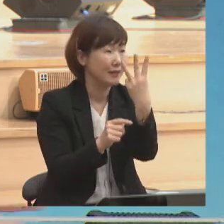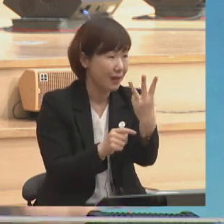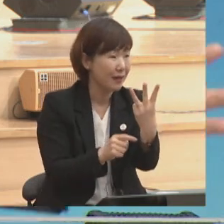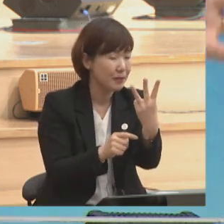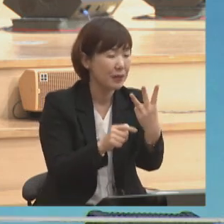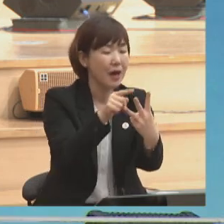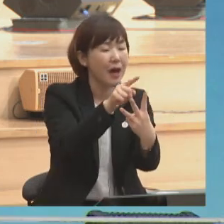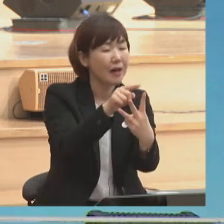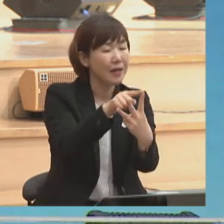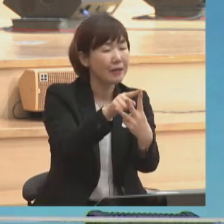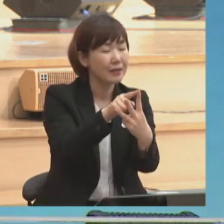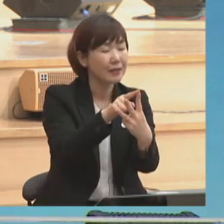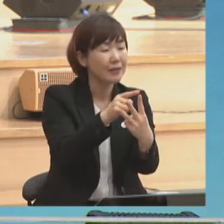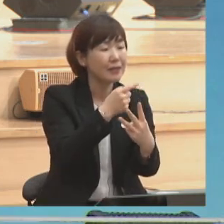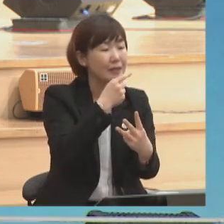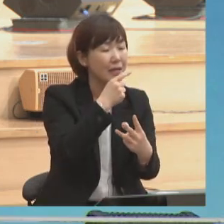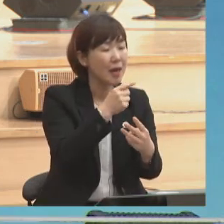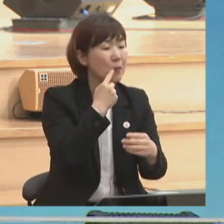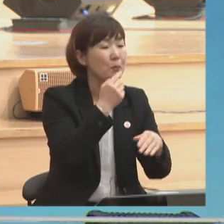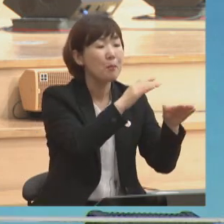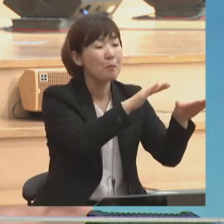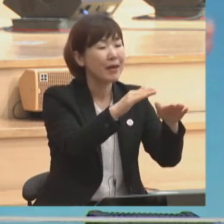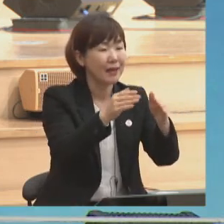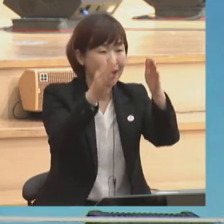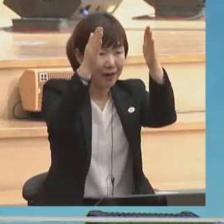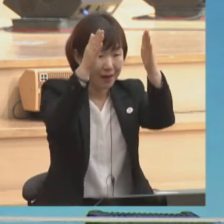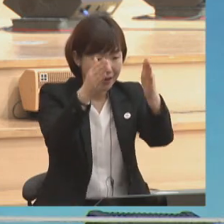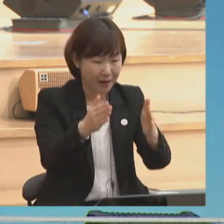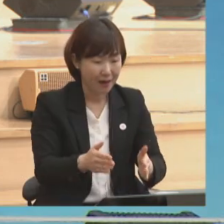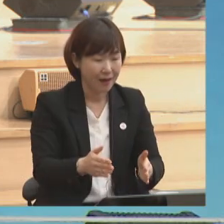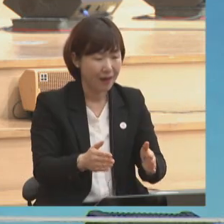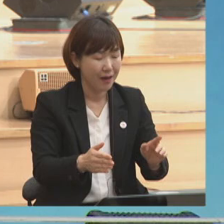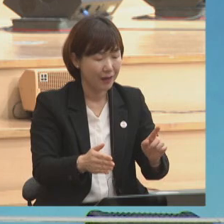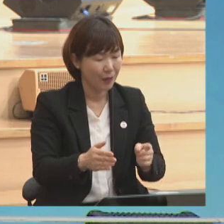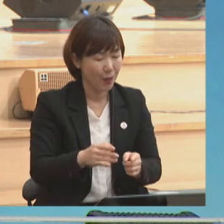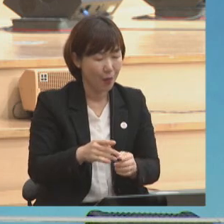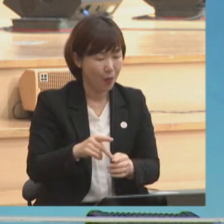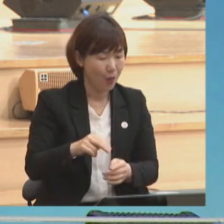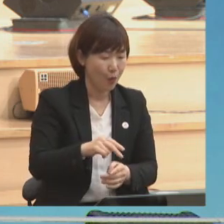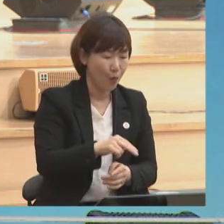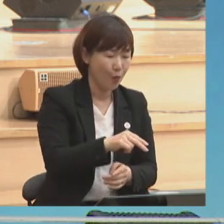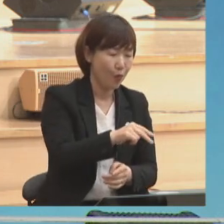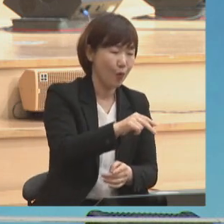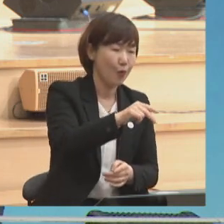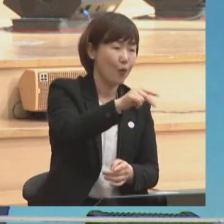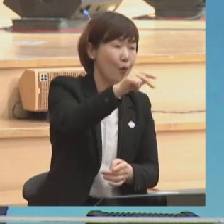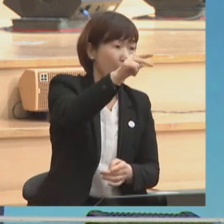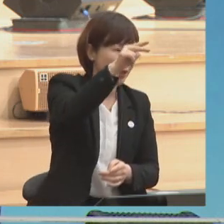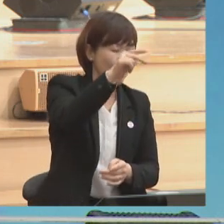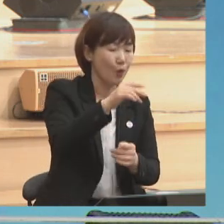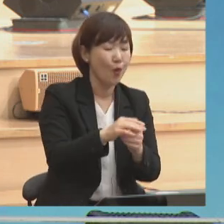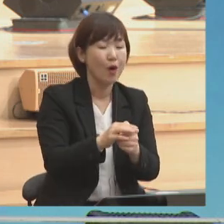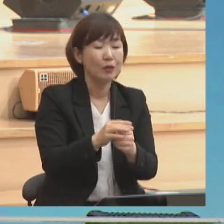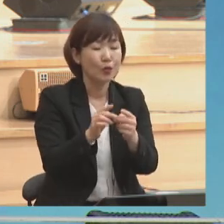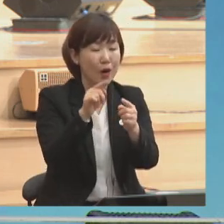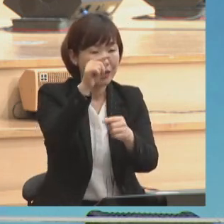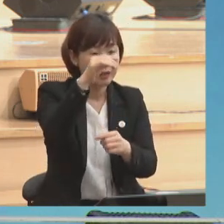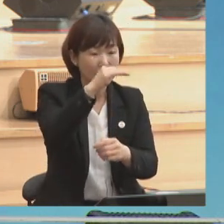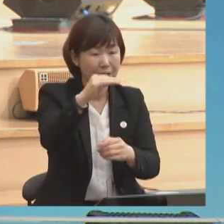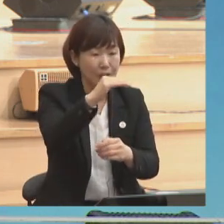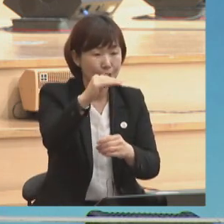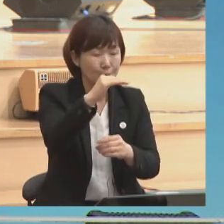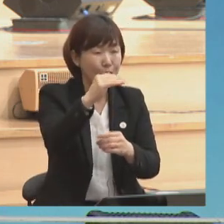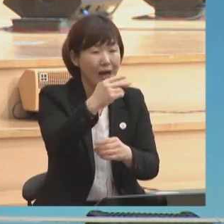지중해 연안을 따라서 올라가는, 이렇게 남쪽에서 이렇게 돌아서 가는 길, 또 나는 요단강이 있는데 요단강 동편으로 돌아서